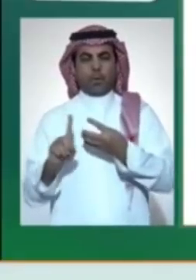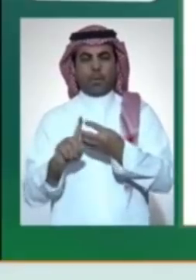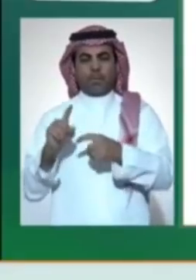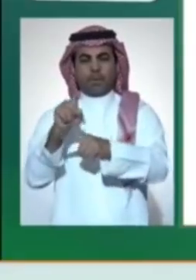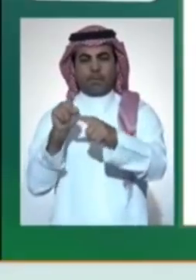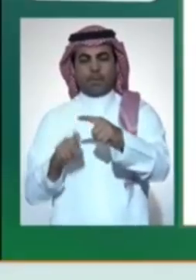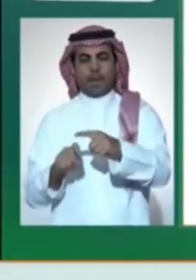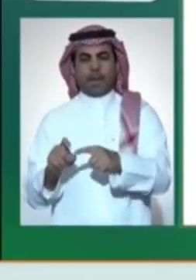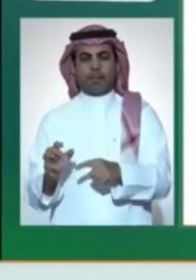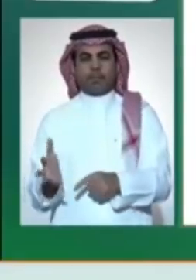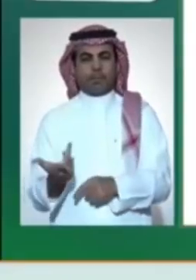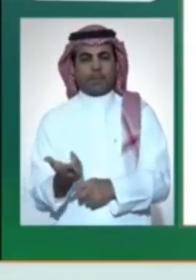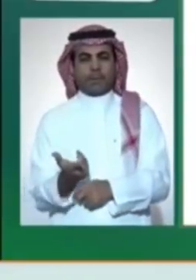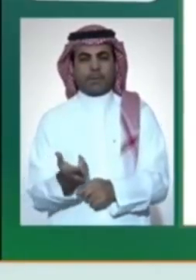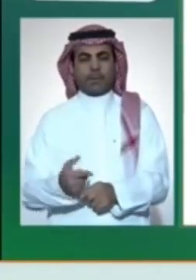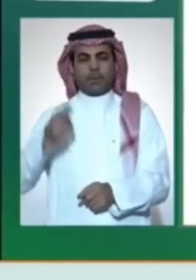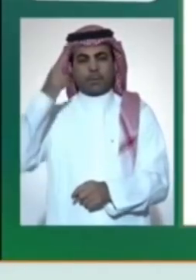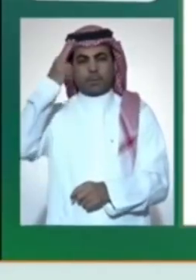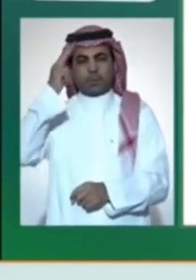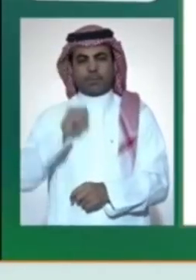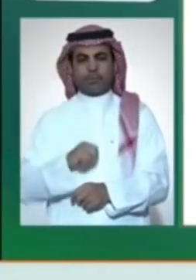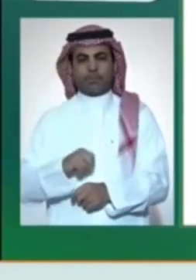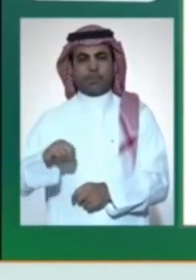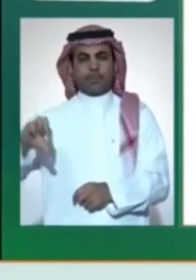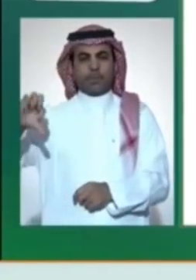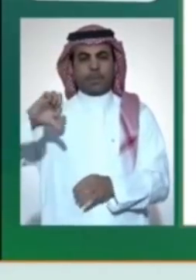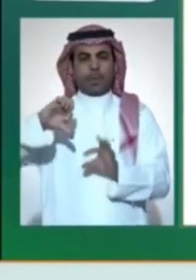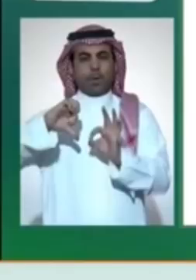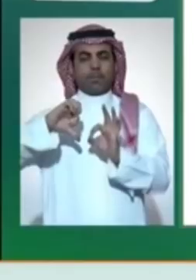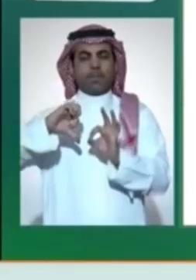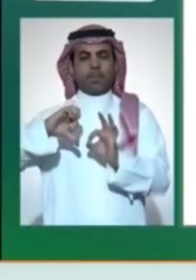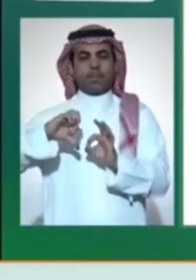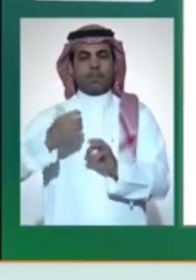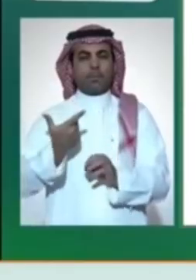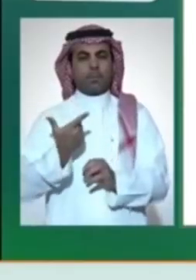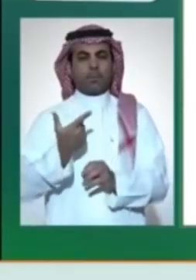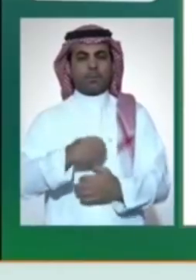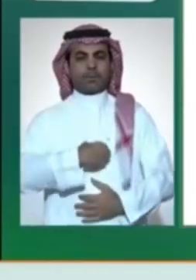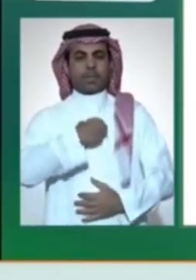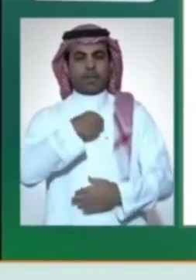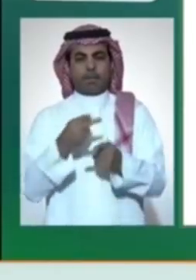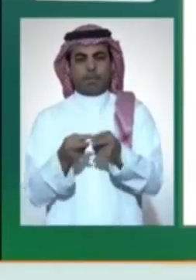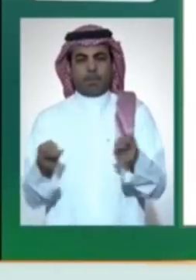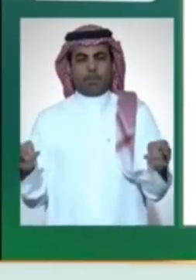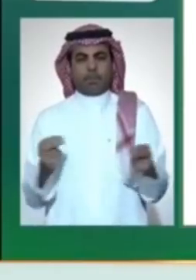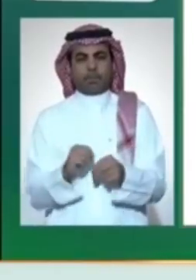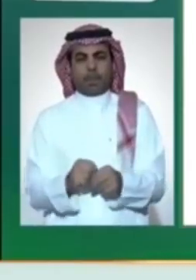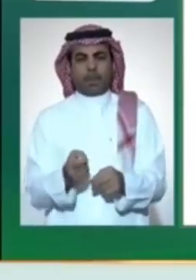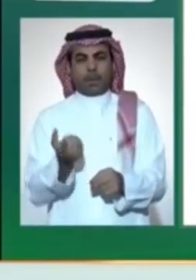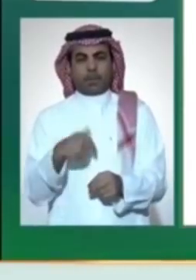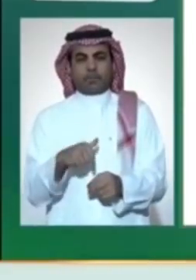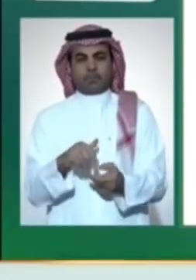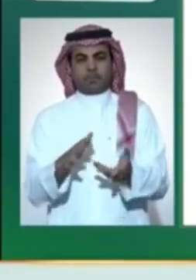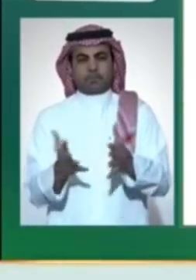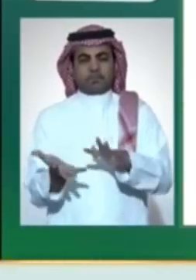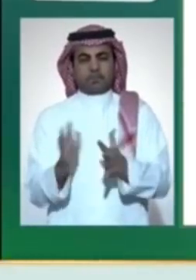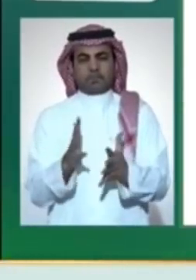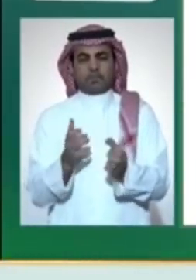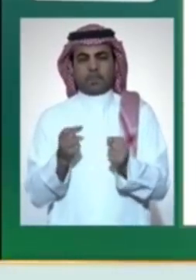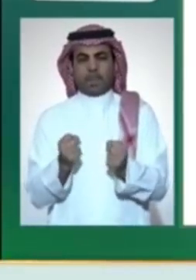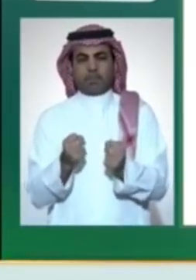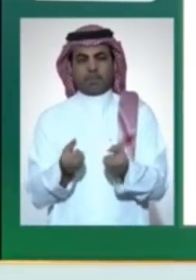41% من الحالات سجلت فيما بين المواطنين و 59% سجلت في جنسيات متعددة أخرى، وقد يكون